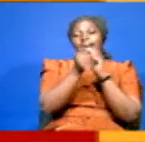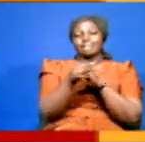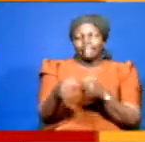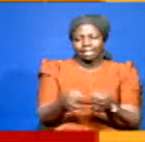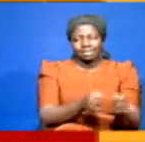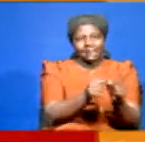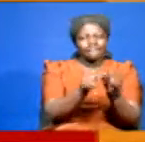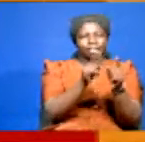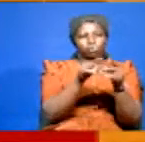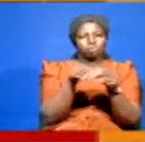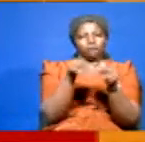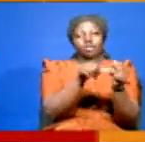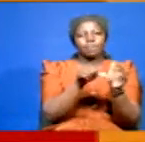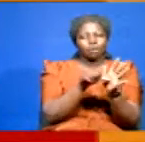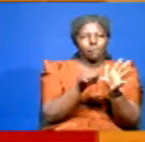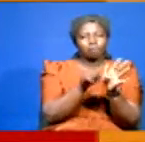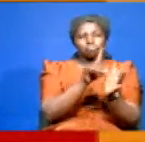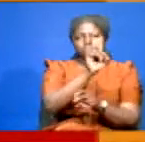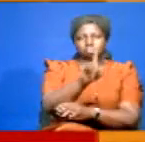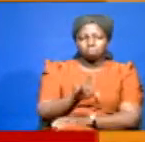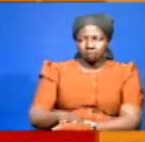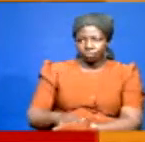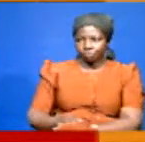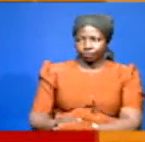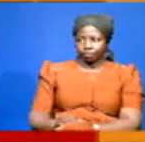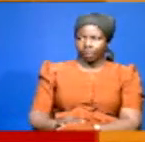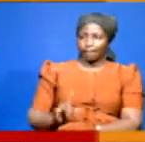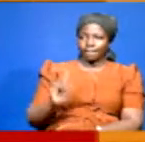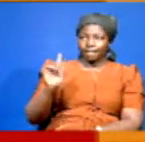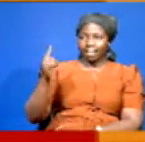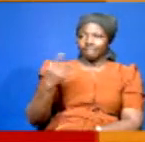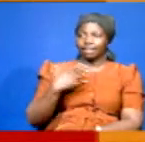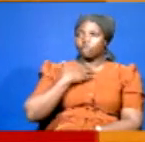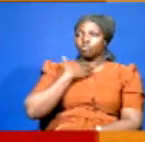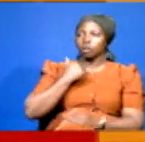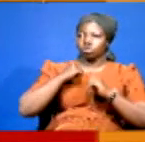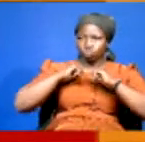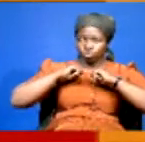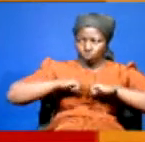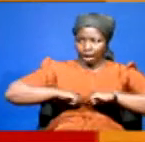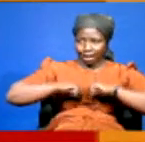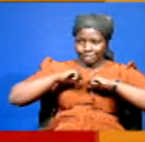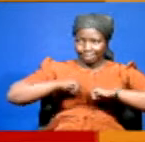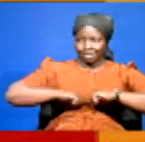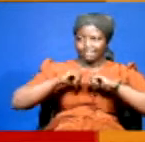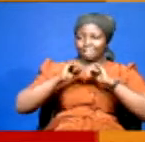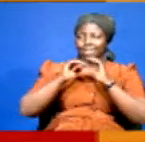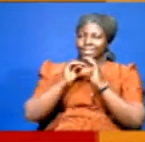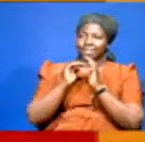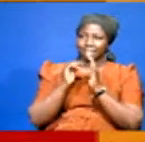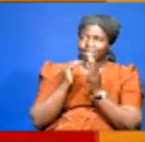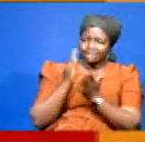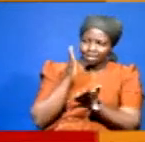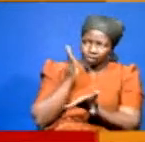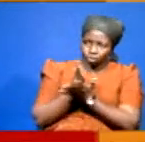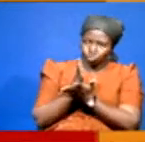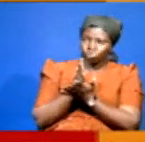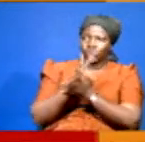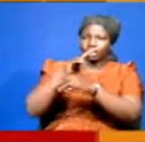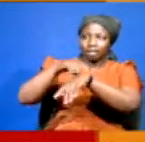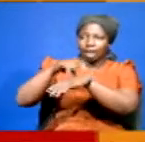hali? Kwanza ningependa kukubaliana na Yogo kwamba wakati Mheshimiwa Uhuru Kenyatta